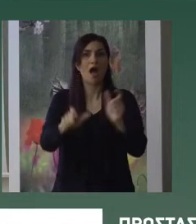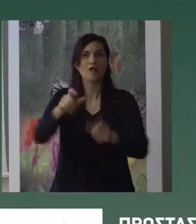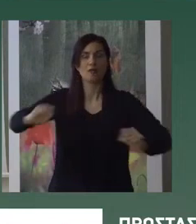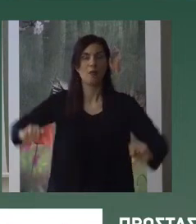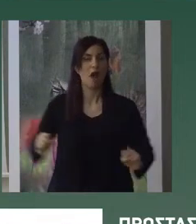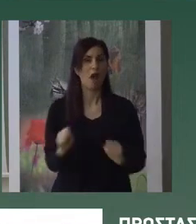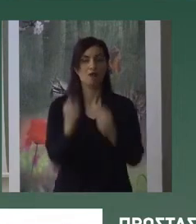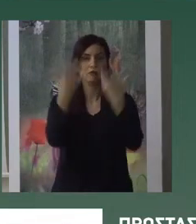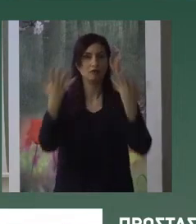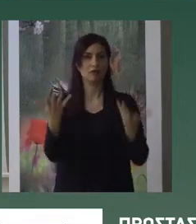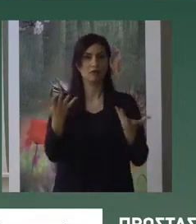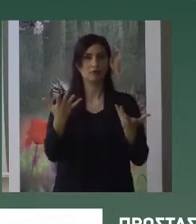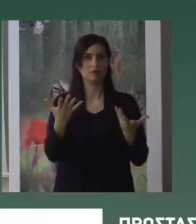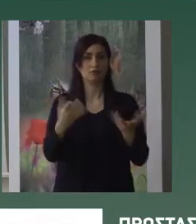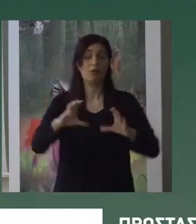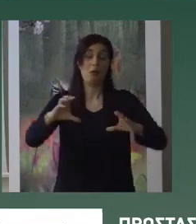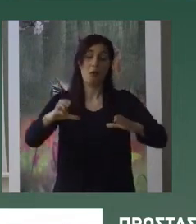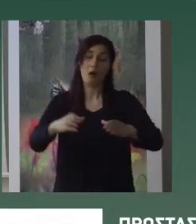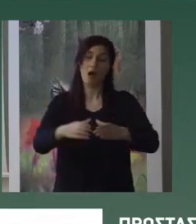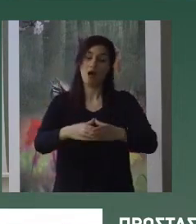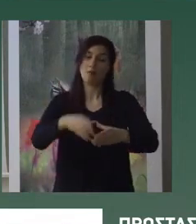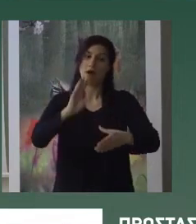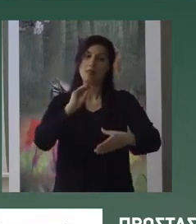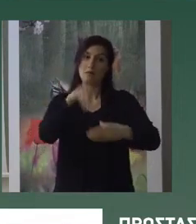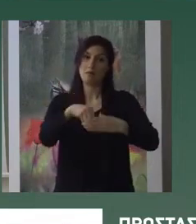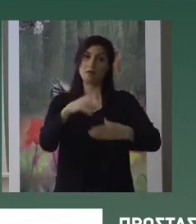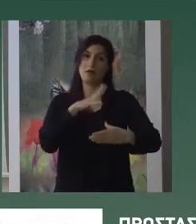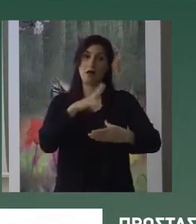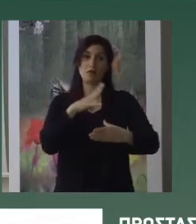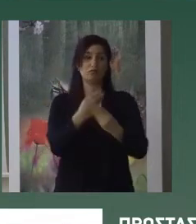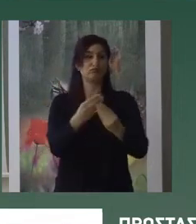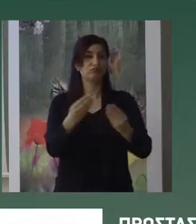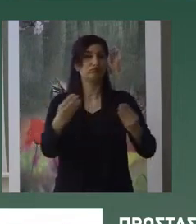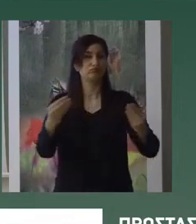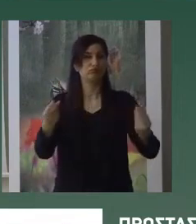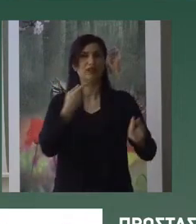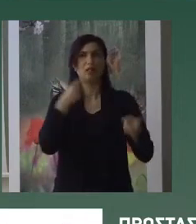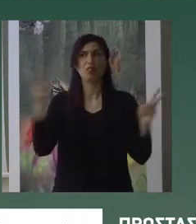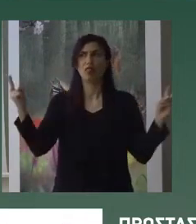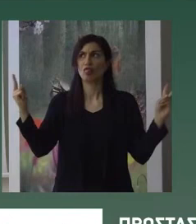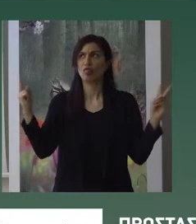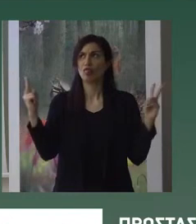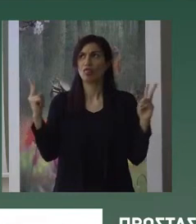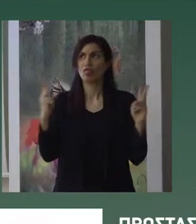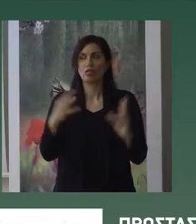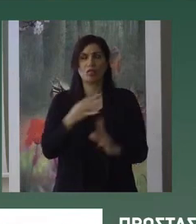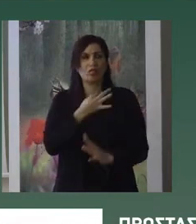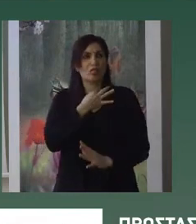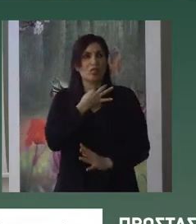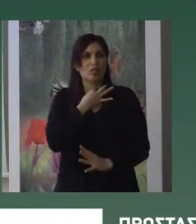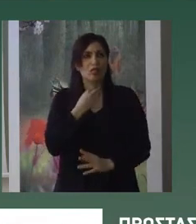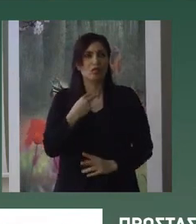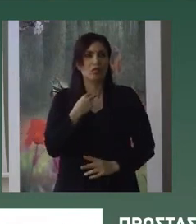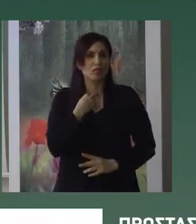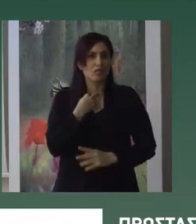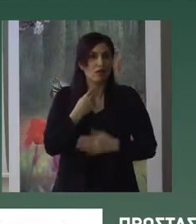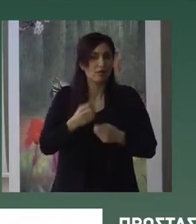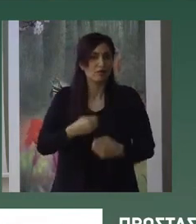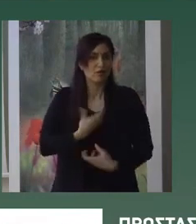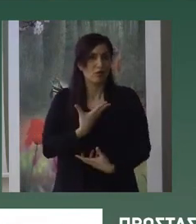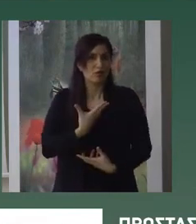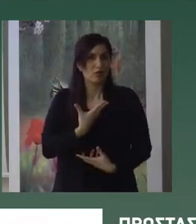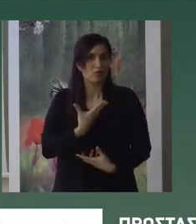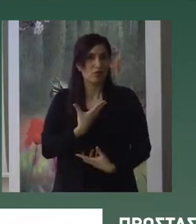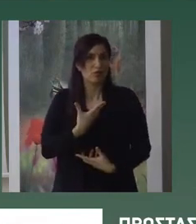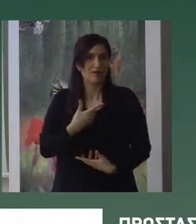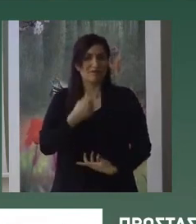μεγάλη ομάδα πλέον ανθρώπων, οι οποίοι θεωρούν ότι αυτό περιορίζει τις ατομικές ελευθερίες. Όμως δεν υπάρχουν όμως μπάρες γύρω-γύρω από τη